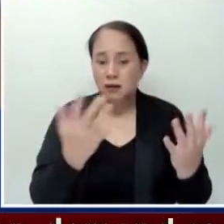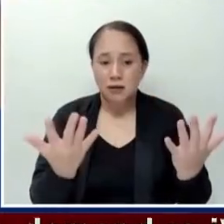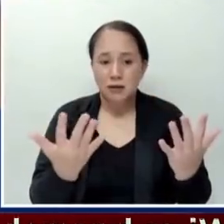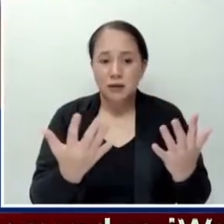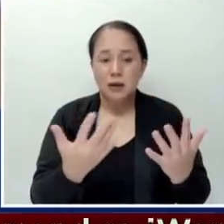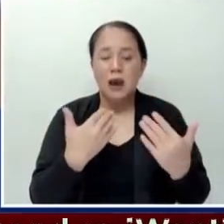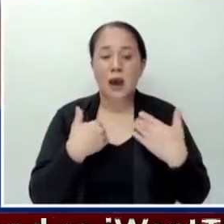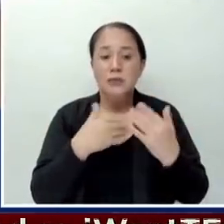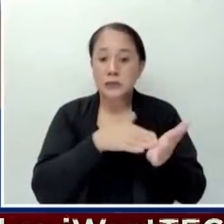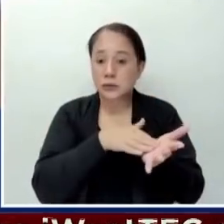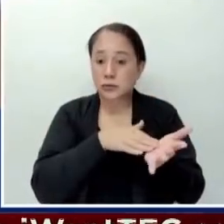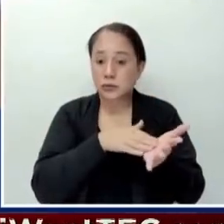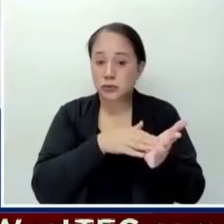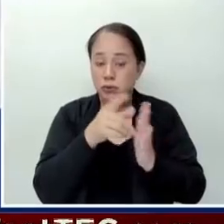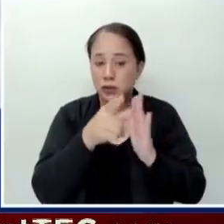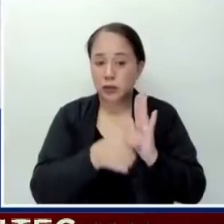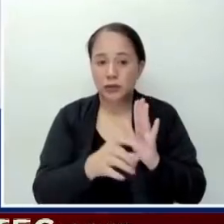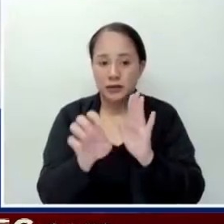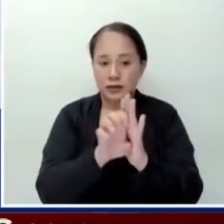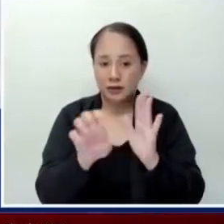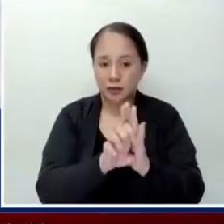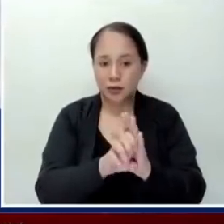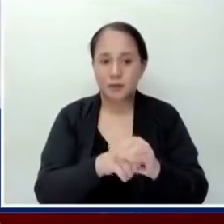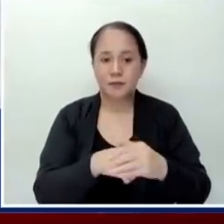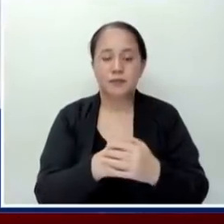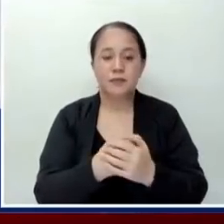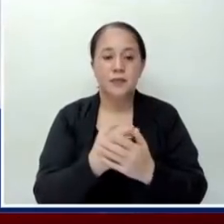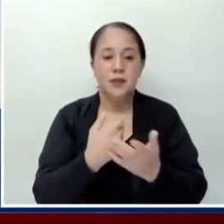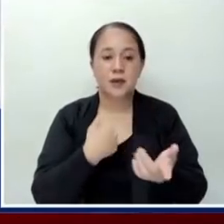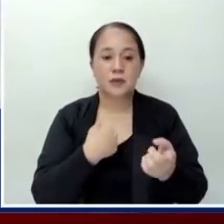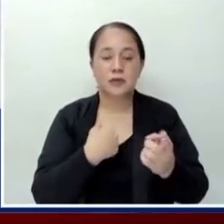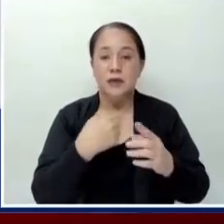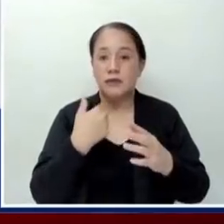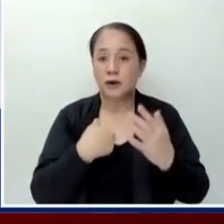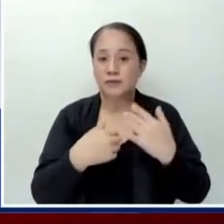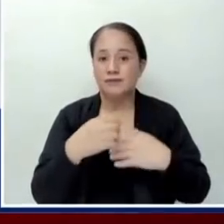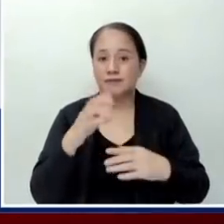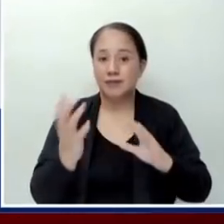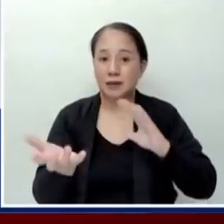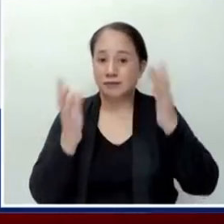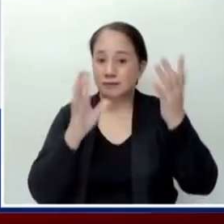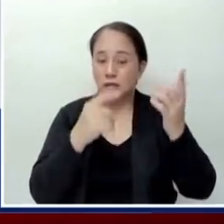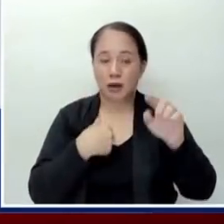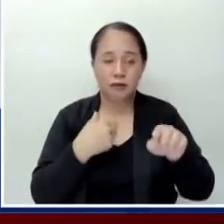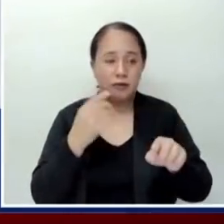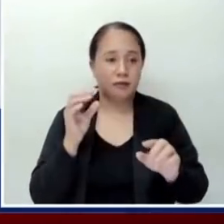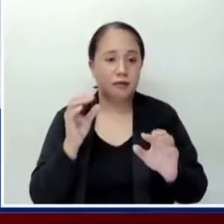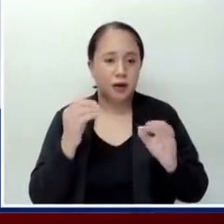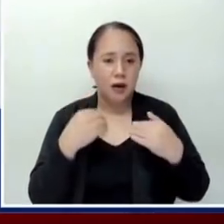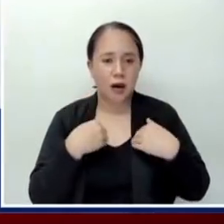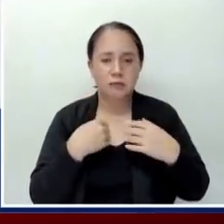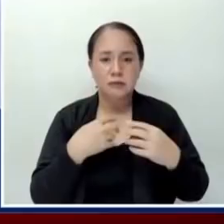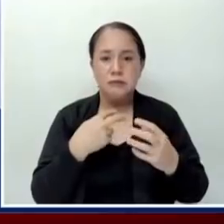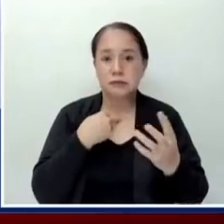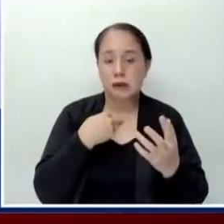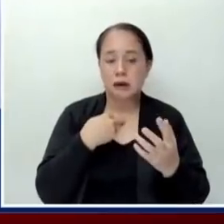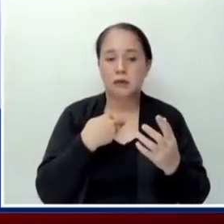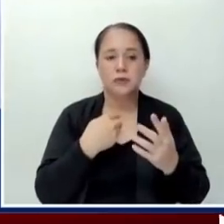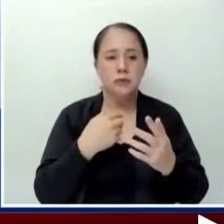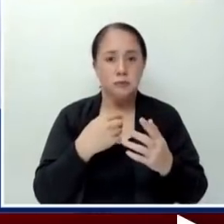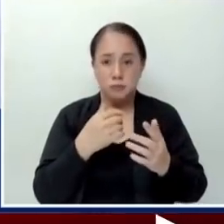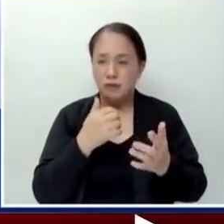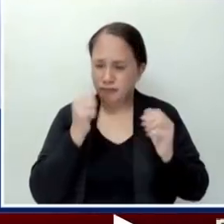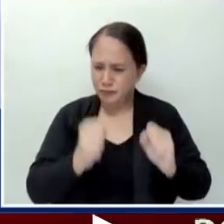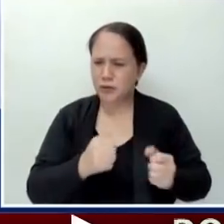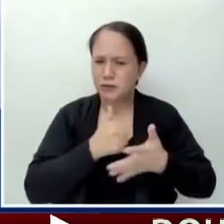exemption sa batas, katulad ng sa oras ng kalamidad o aberya, o wala namang masamang tumulong. Kasama ko